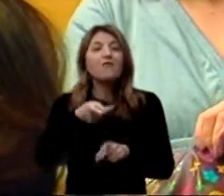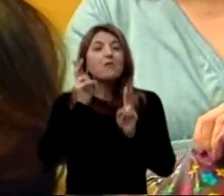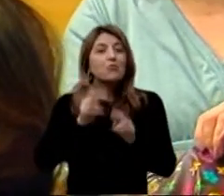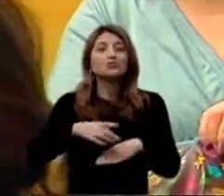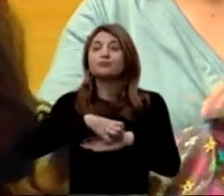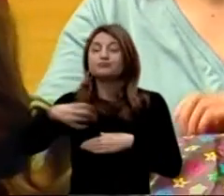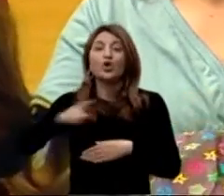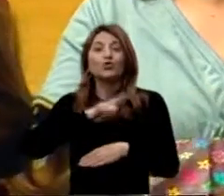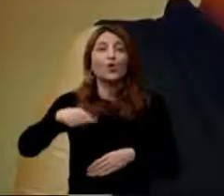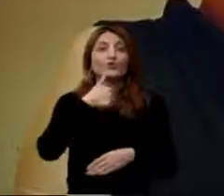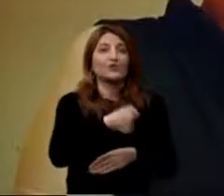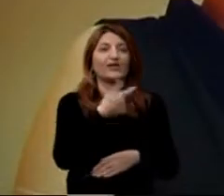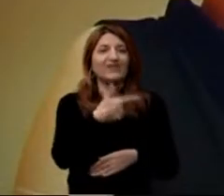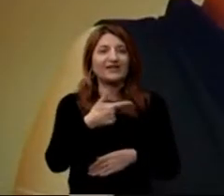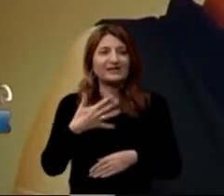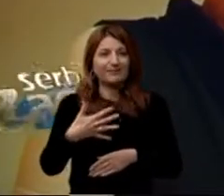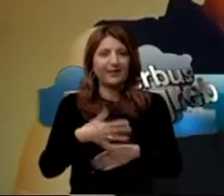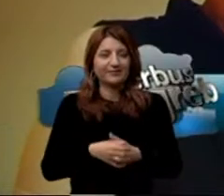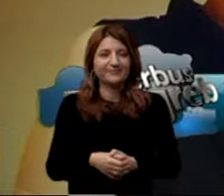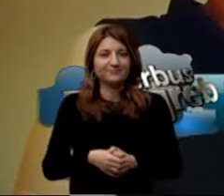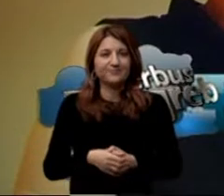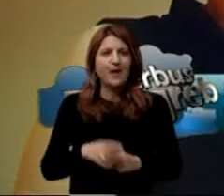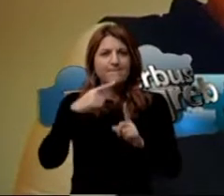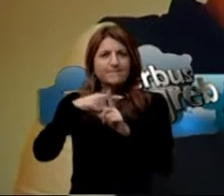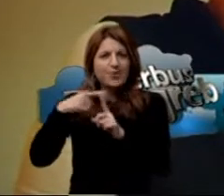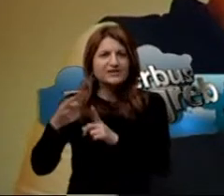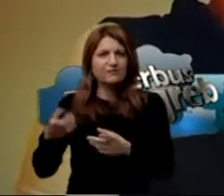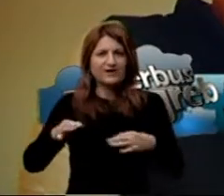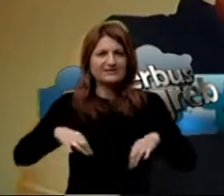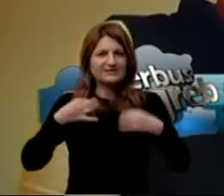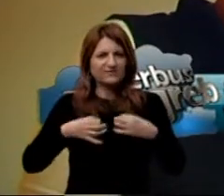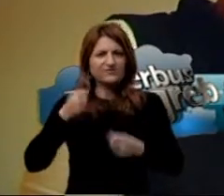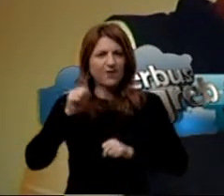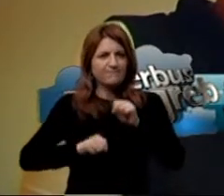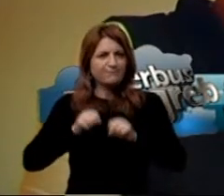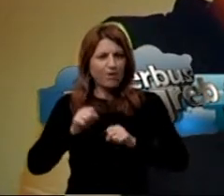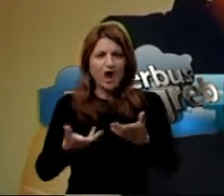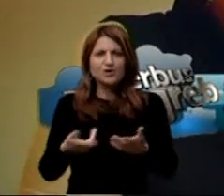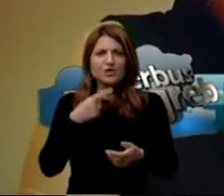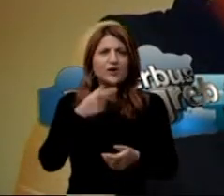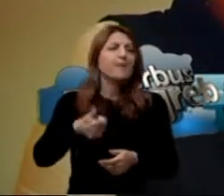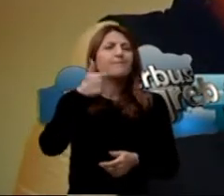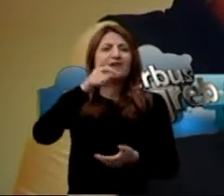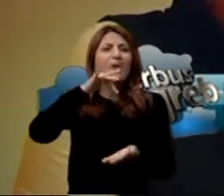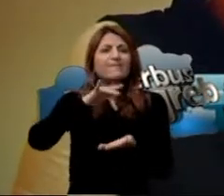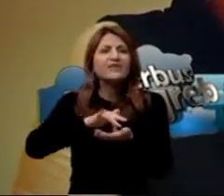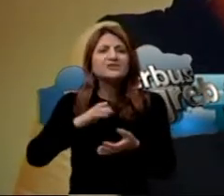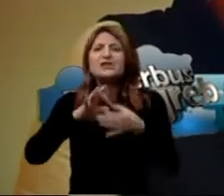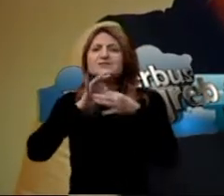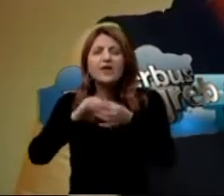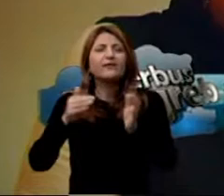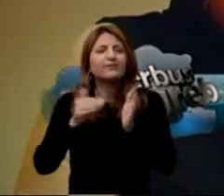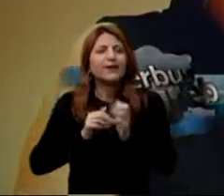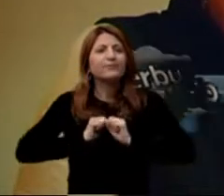i 125. Pozitivno zdravstveno ponašanje koje uključuje, kao što sam rekla, prvenstveno stalnu tjelesnu